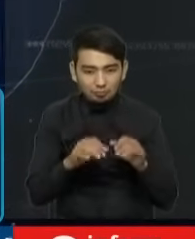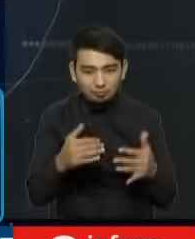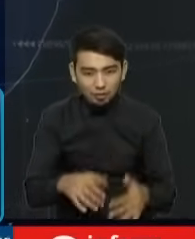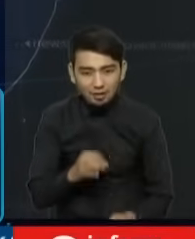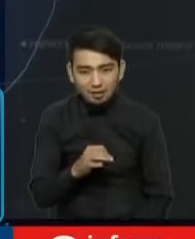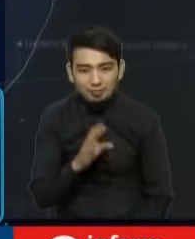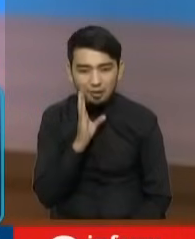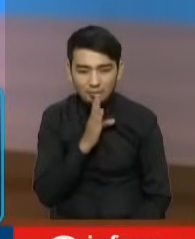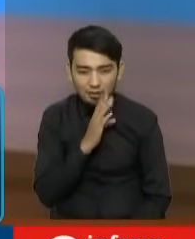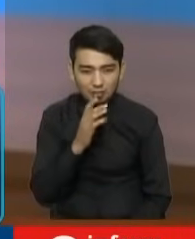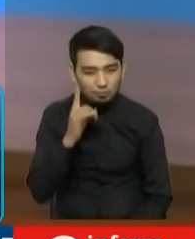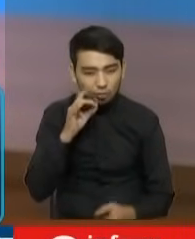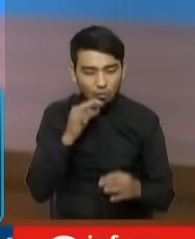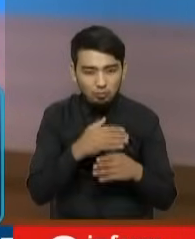психолога.